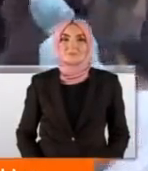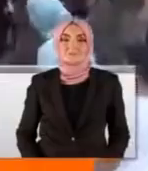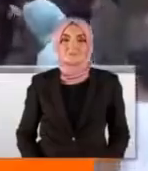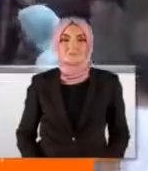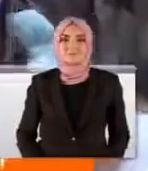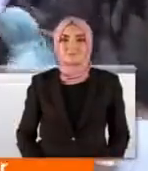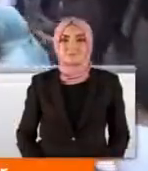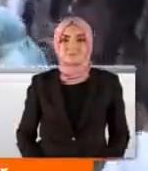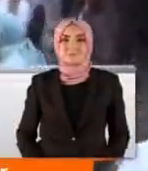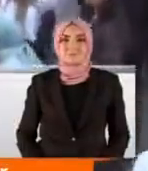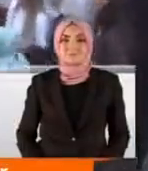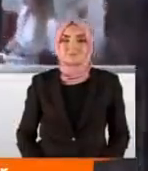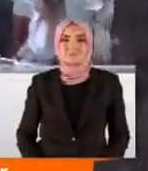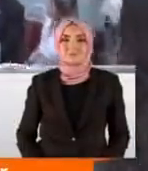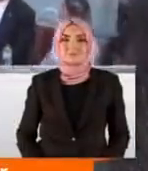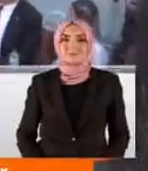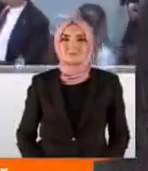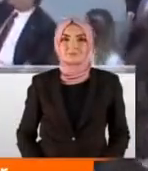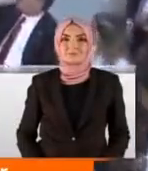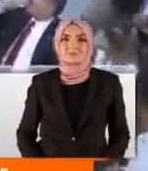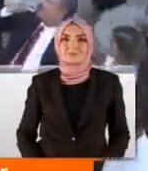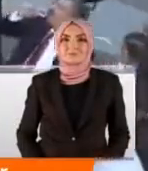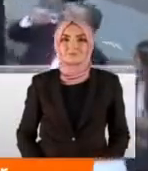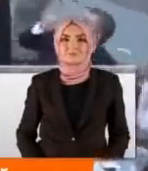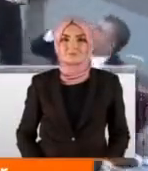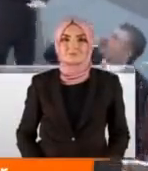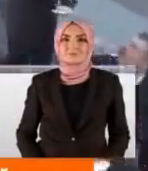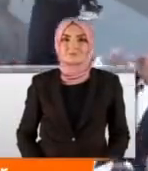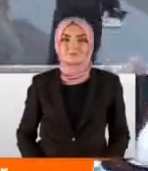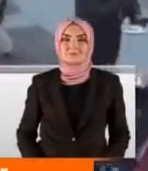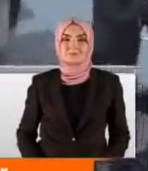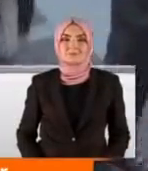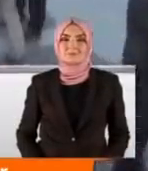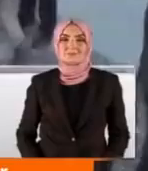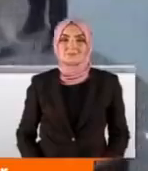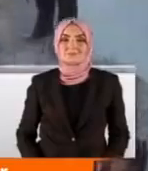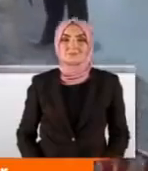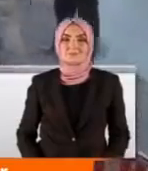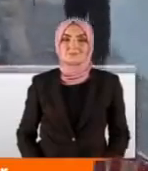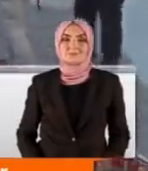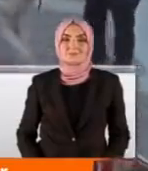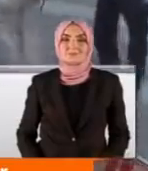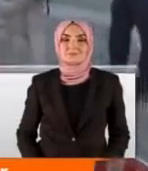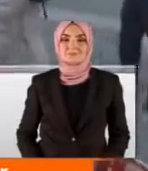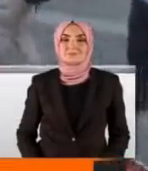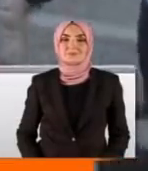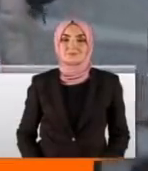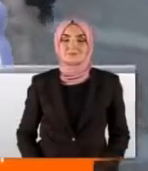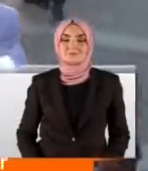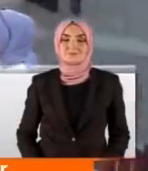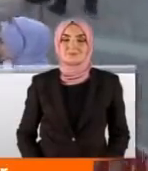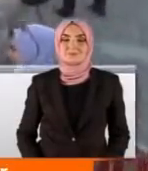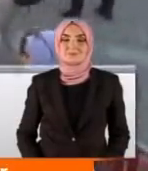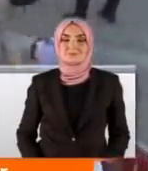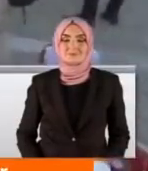Kalpten kalbe bir yol vardır görülmez.